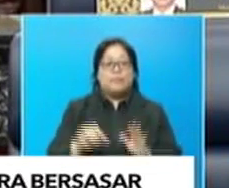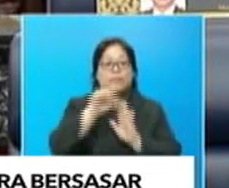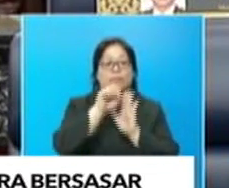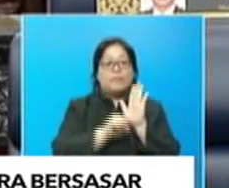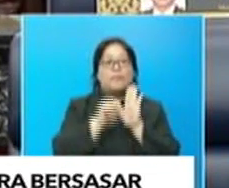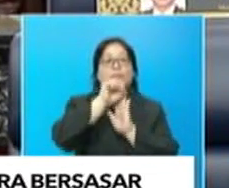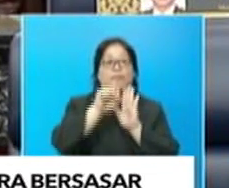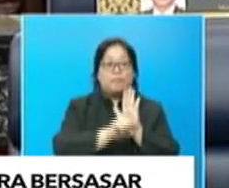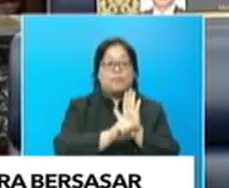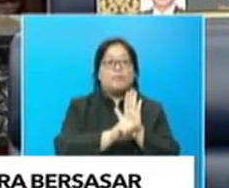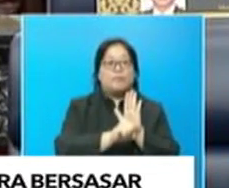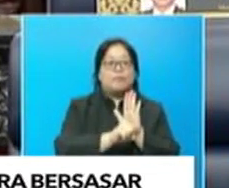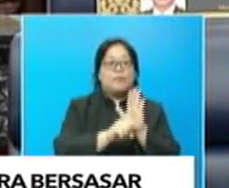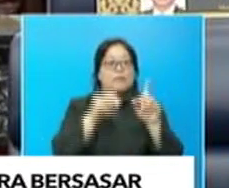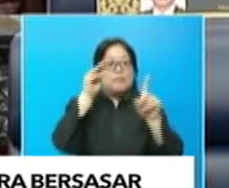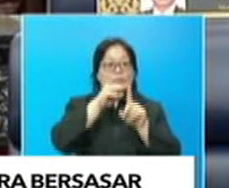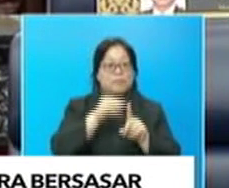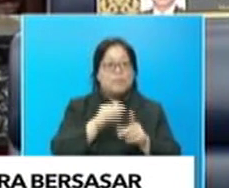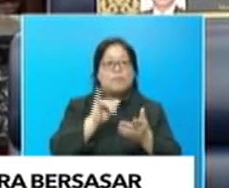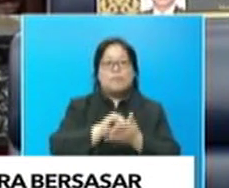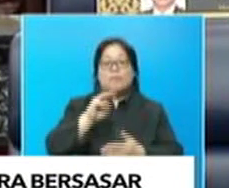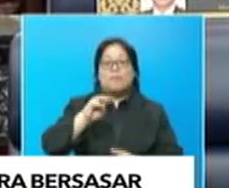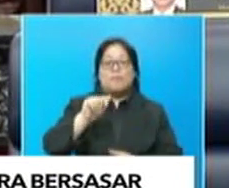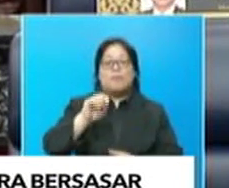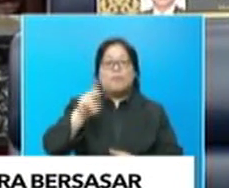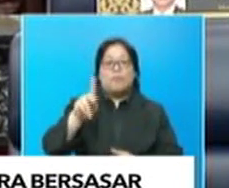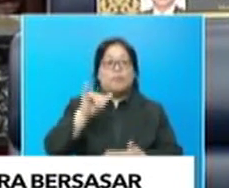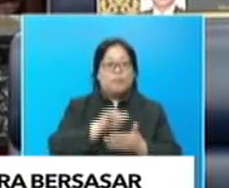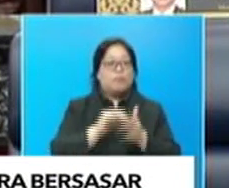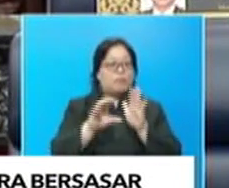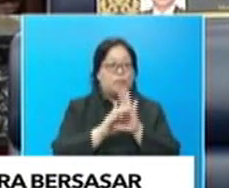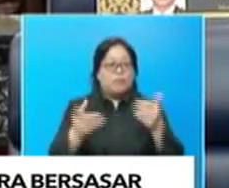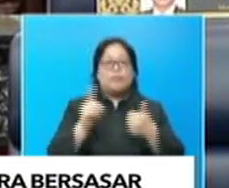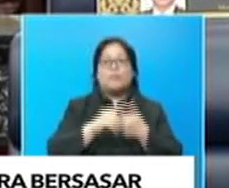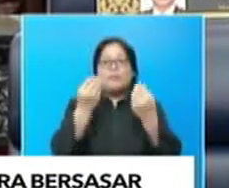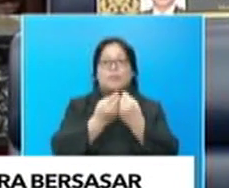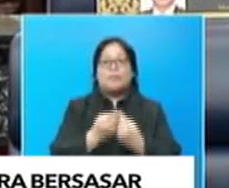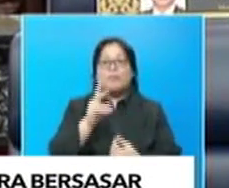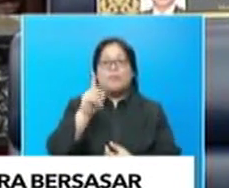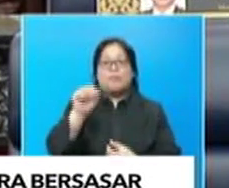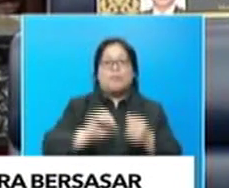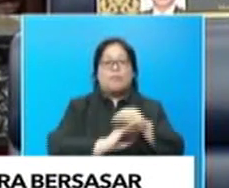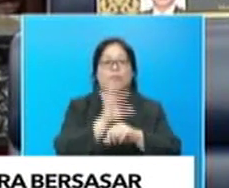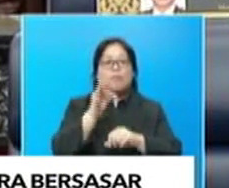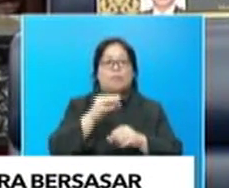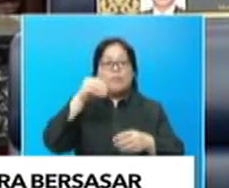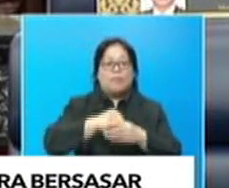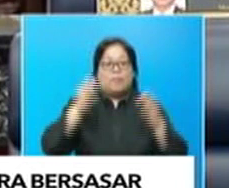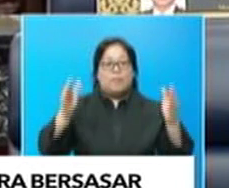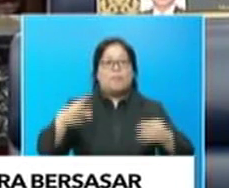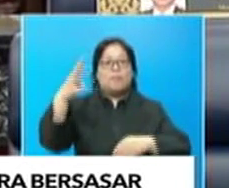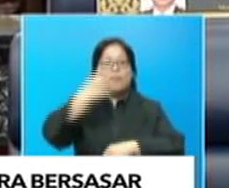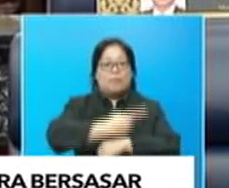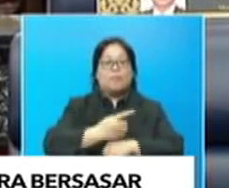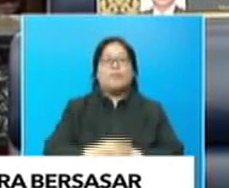yang diambil di dalam pengiraan scoring board metric risiko ini adalah seperti berikut: bilangan kes COVID-19 dalam tempoh 14 hari